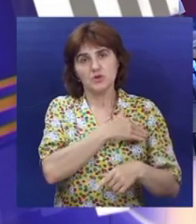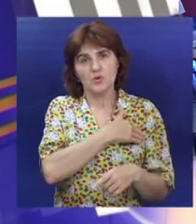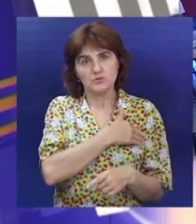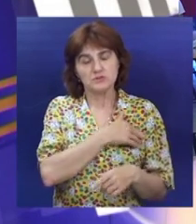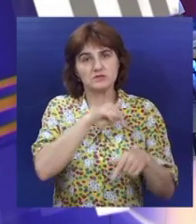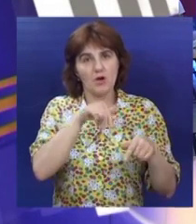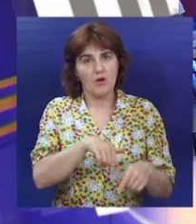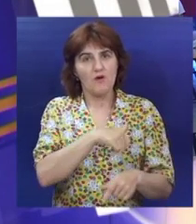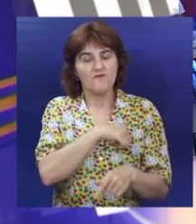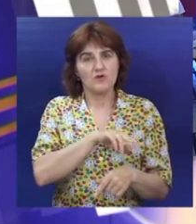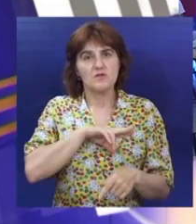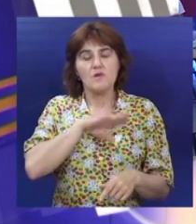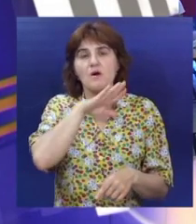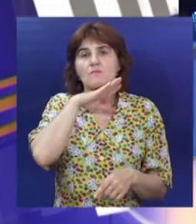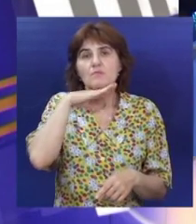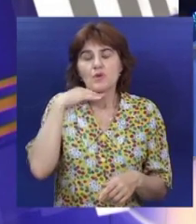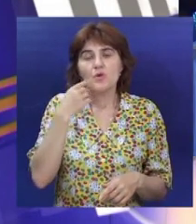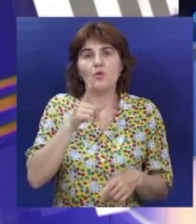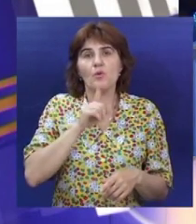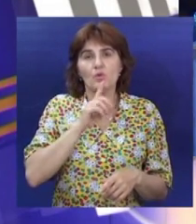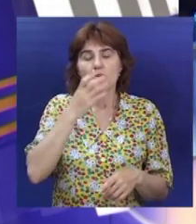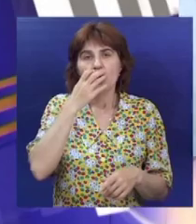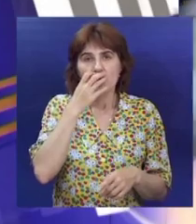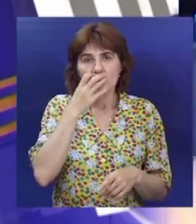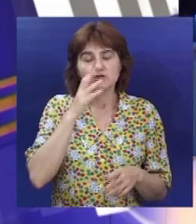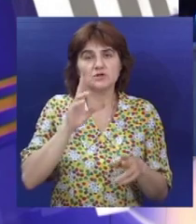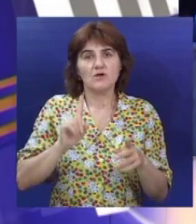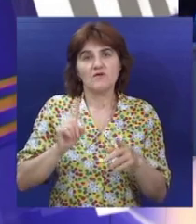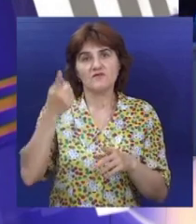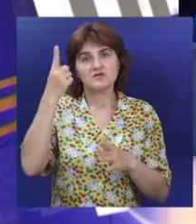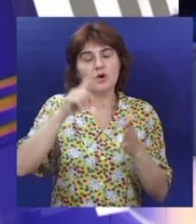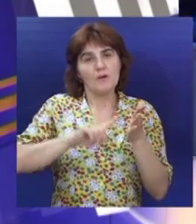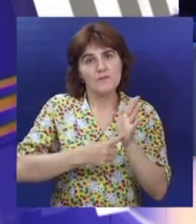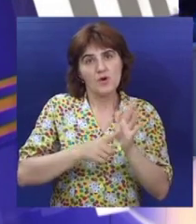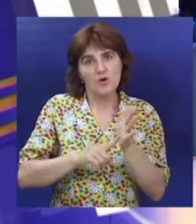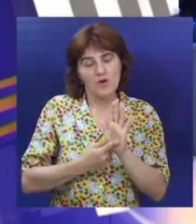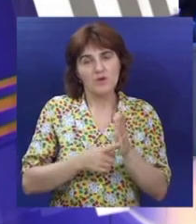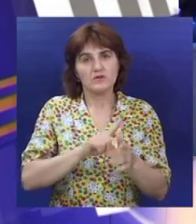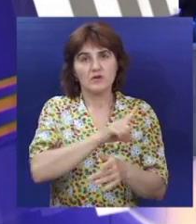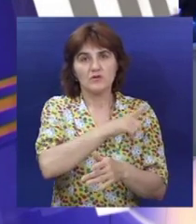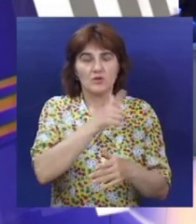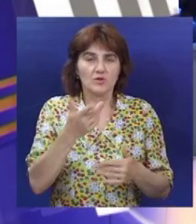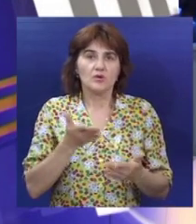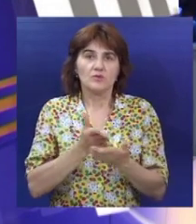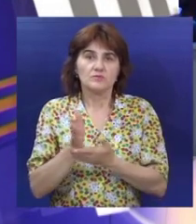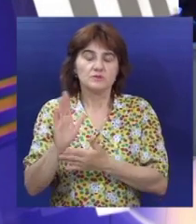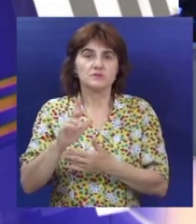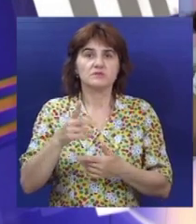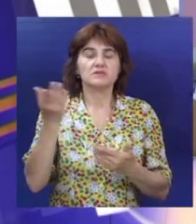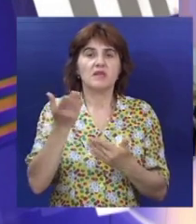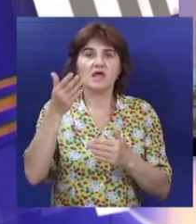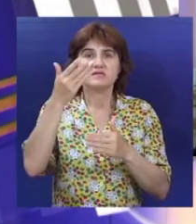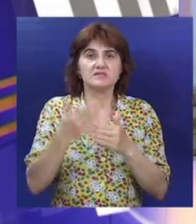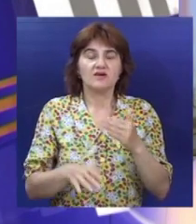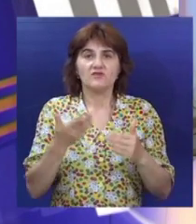zanimljivu činjenicu jeste da ove godine ima mnogo učenika koji su ostvarili veliki broj bodova kako kroz osnovno školovanje, tako i